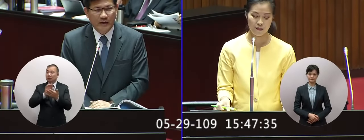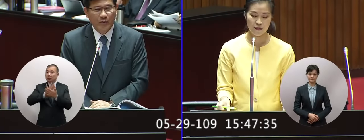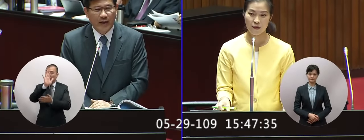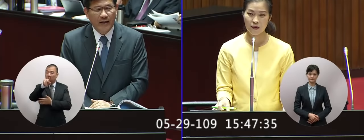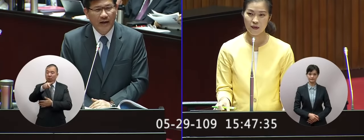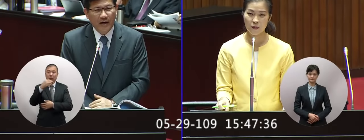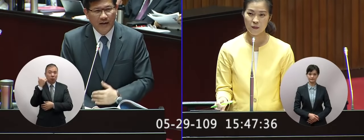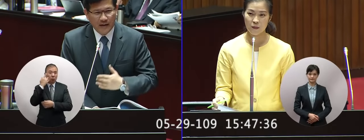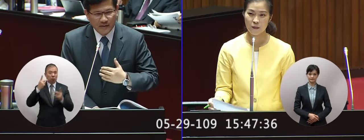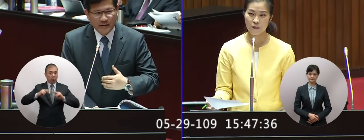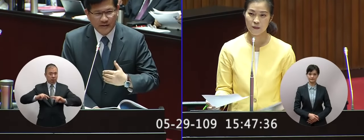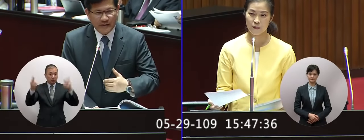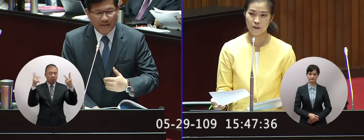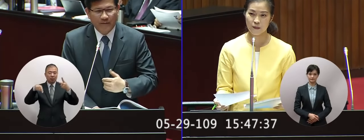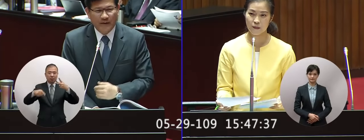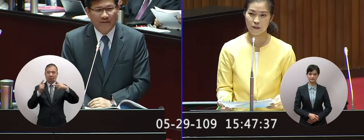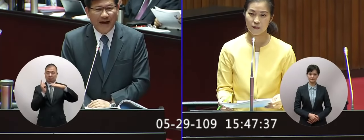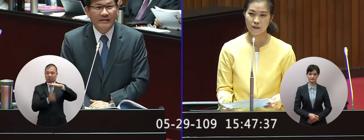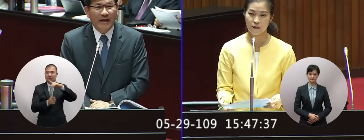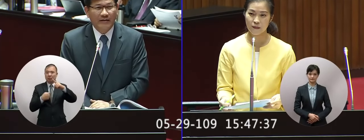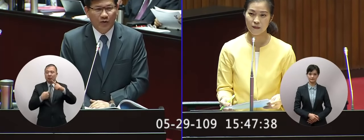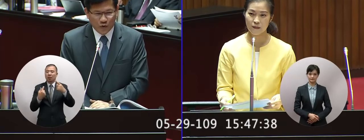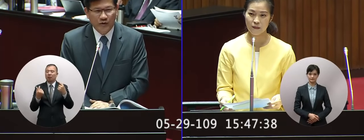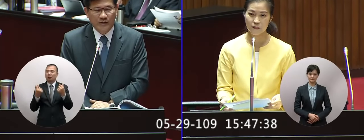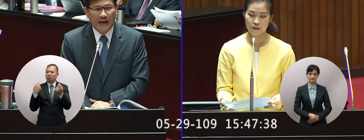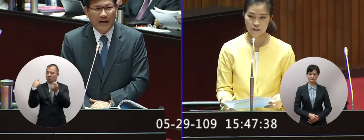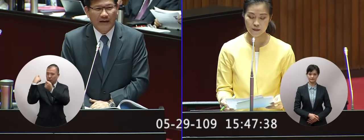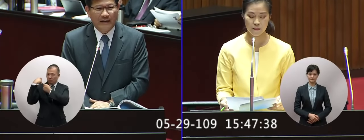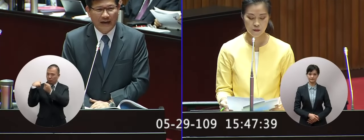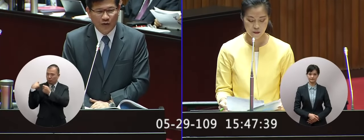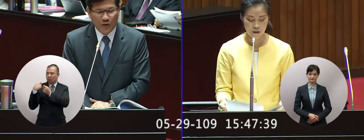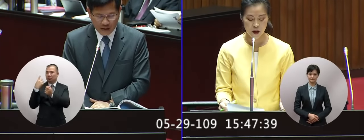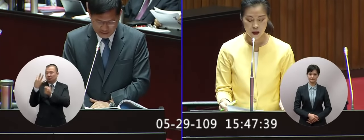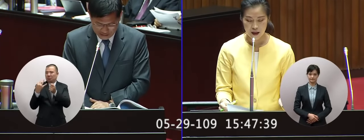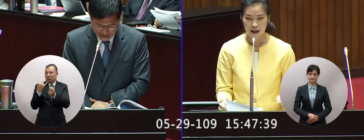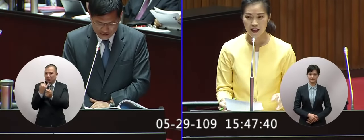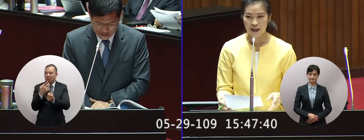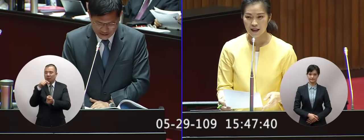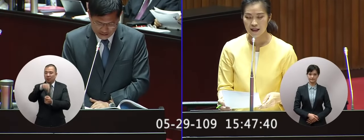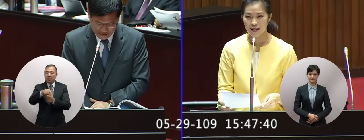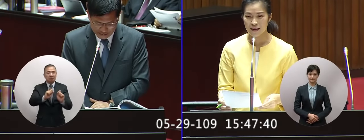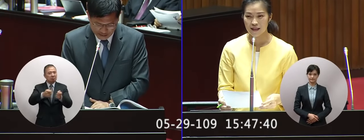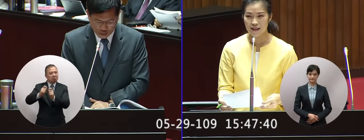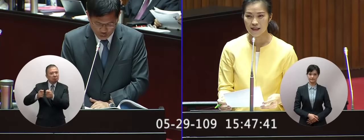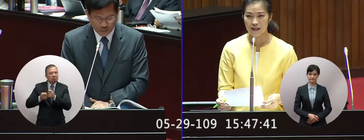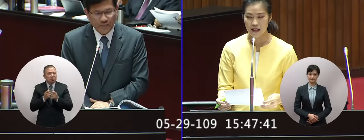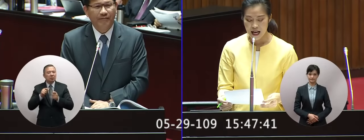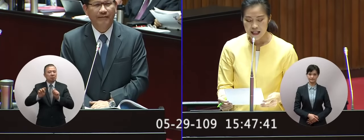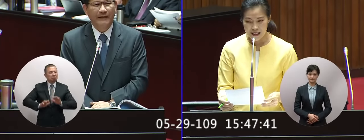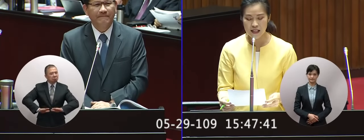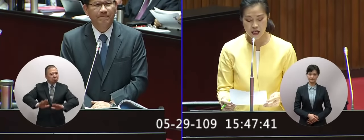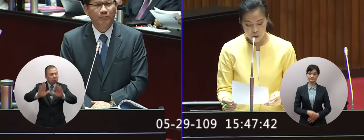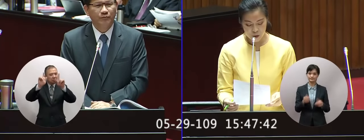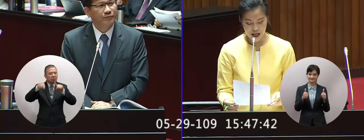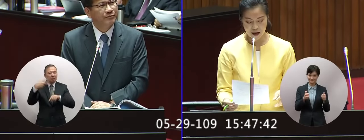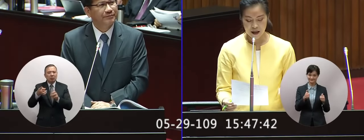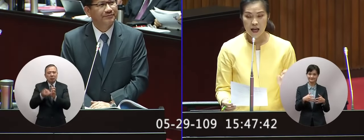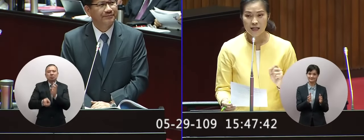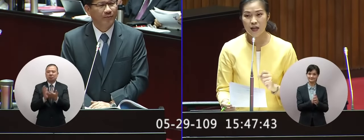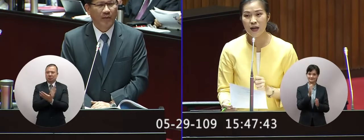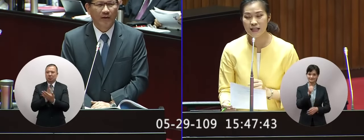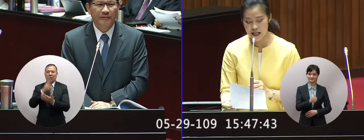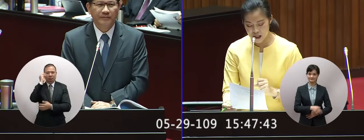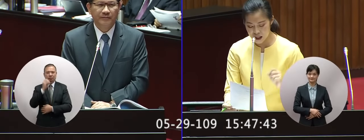具体针对这几年的发展的趋势来做更详细的一个评估。 谢谢部